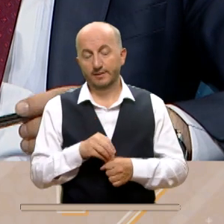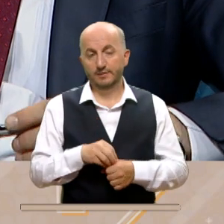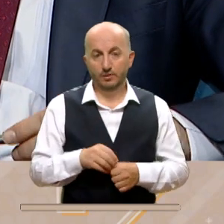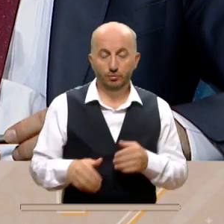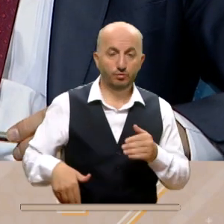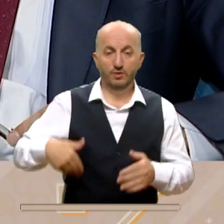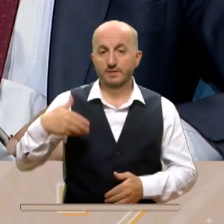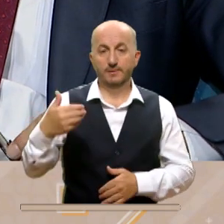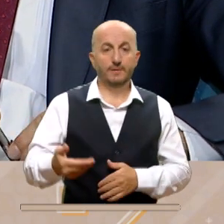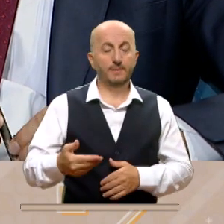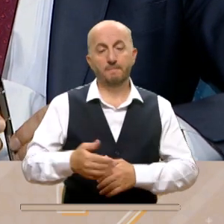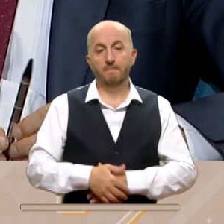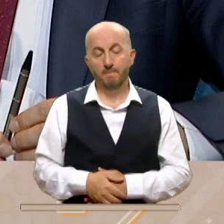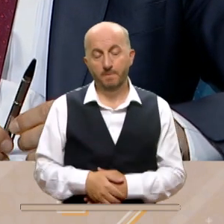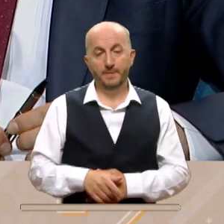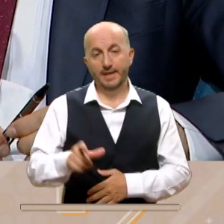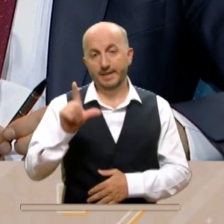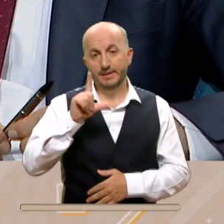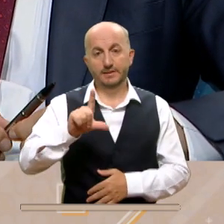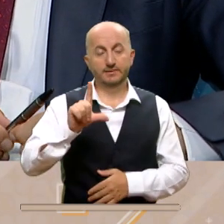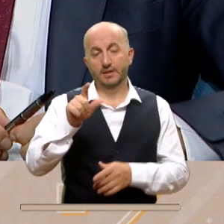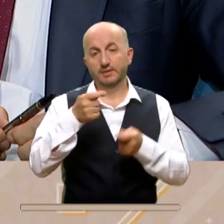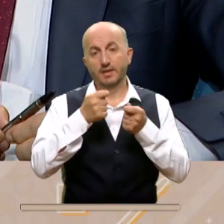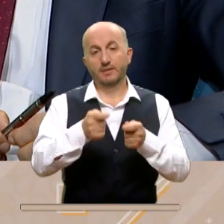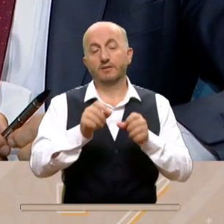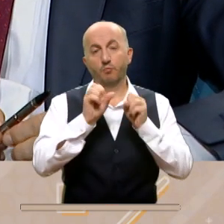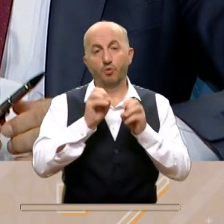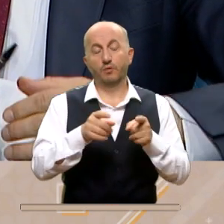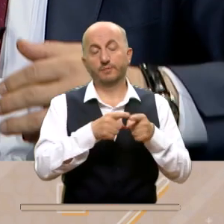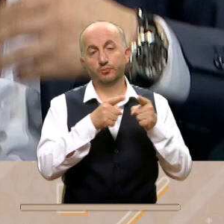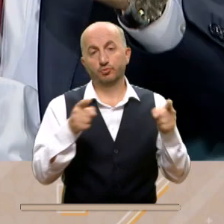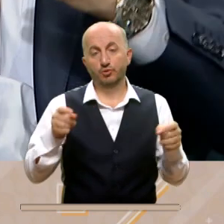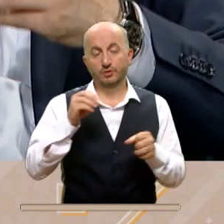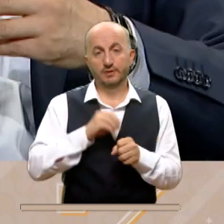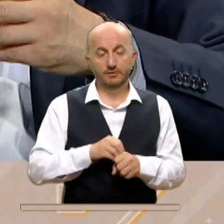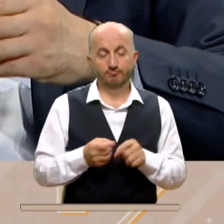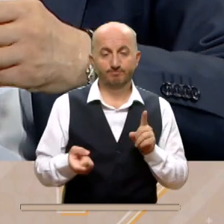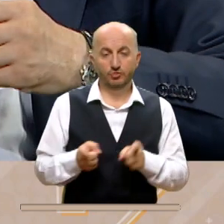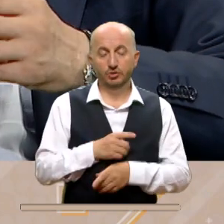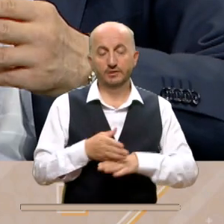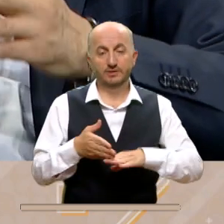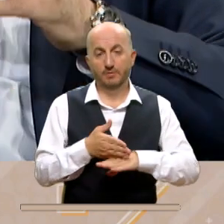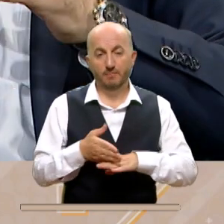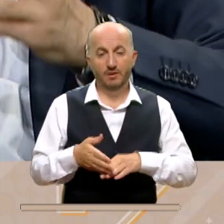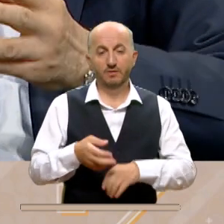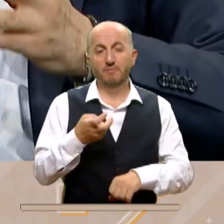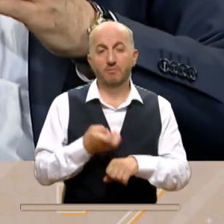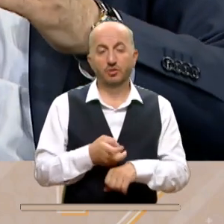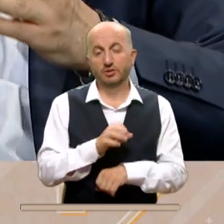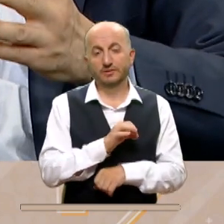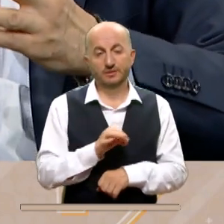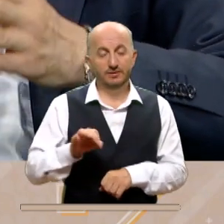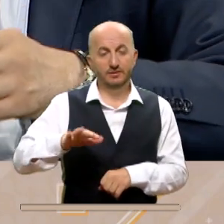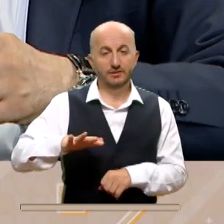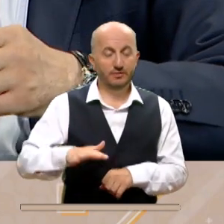ötesinde lisans eğitim öğretim süreçlerinde olur ya çeşitli sebeplerle başarısızlık